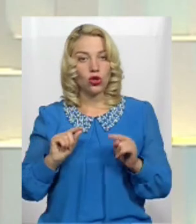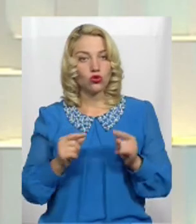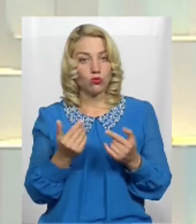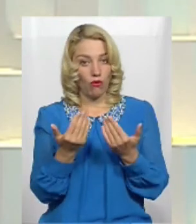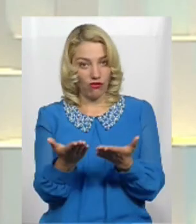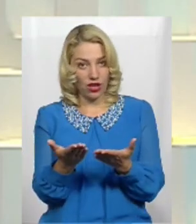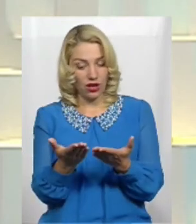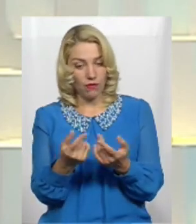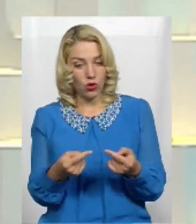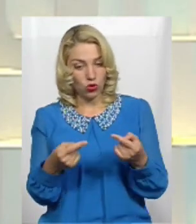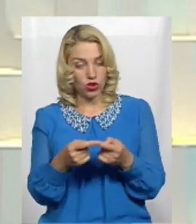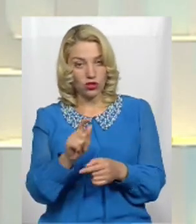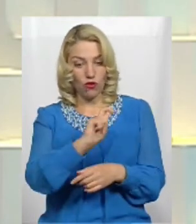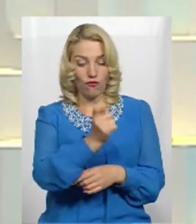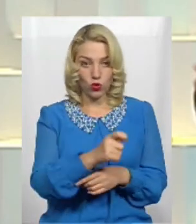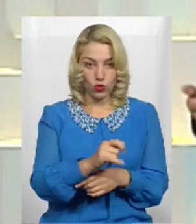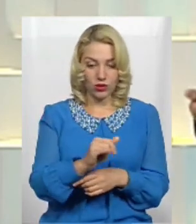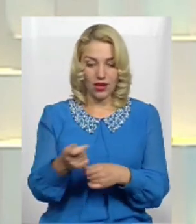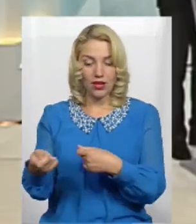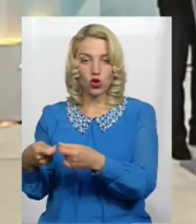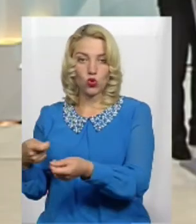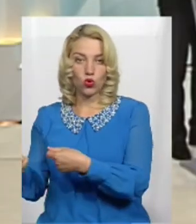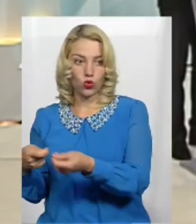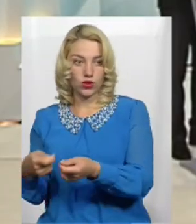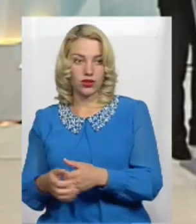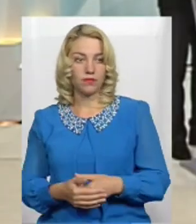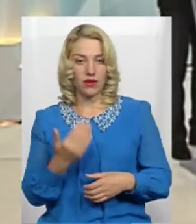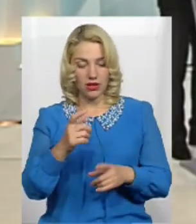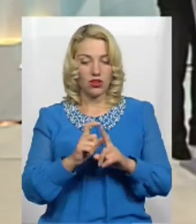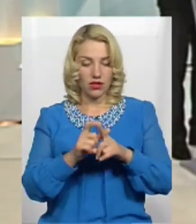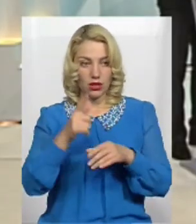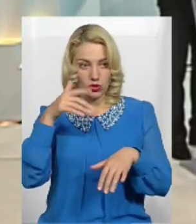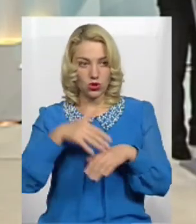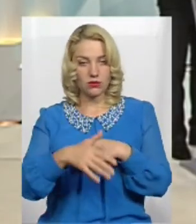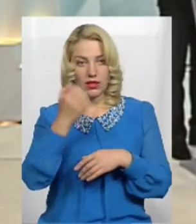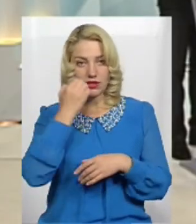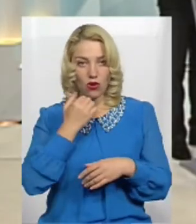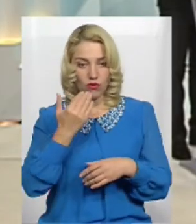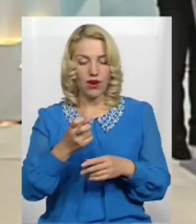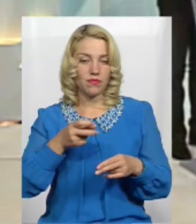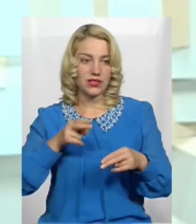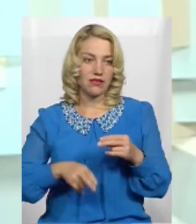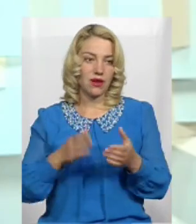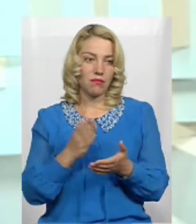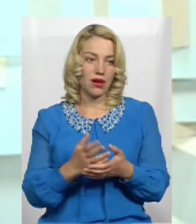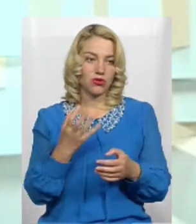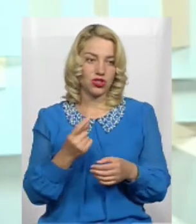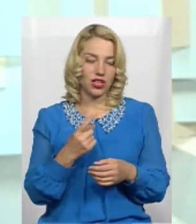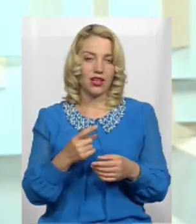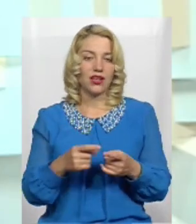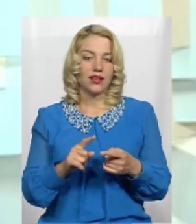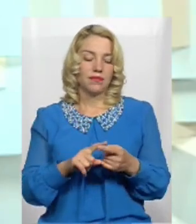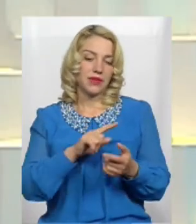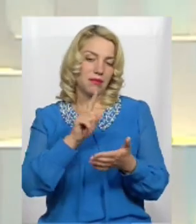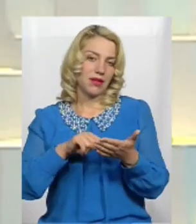ви одночасно воюєте і торгуєте. Все, ваша відповідь зрозуміла. Я вам дякую і маємо на завершення ще одну порцію таких